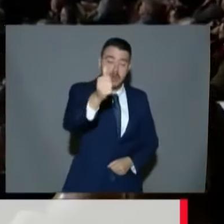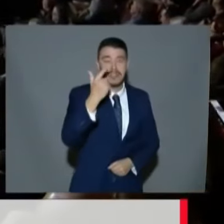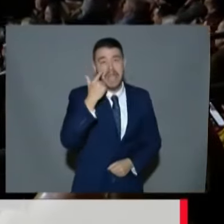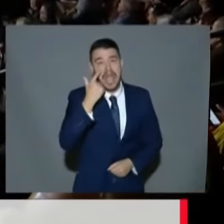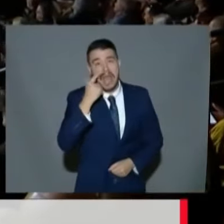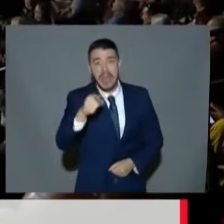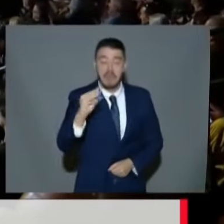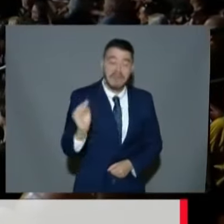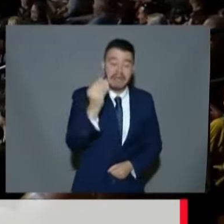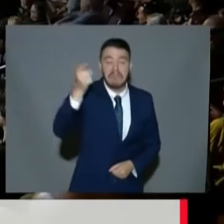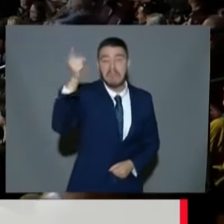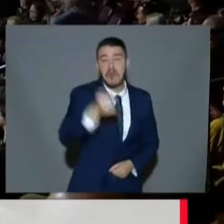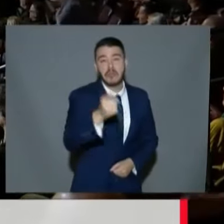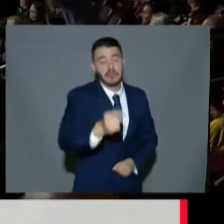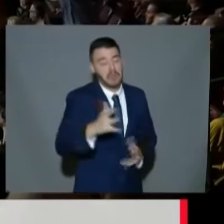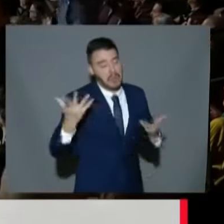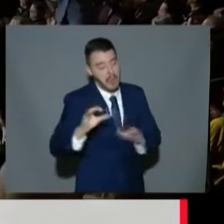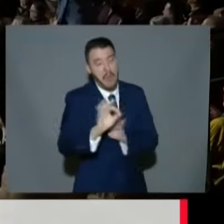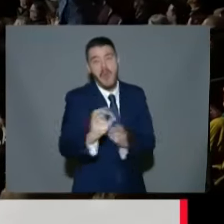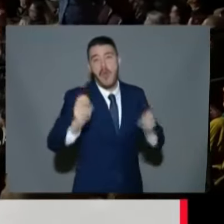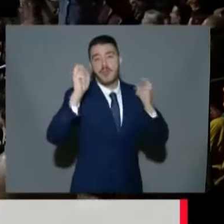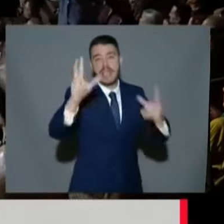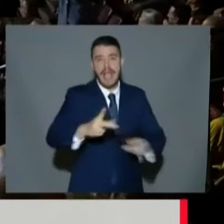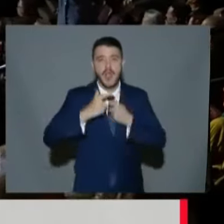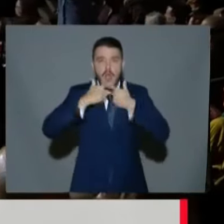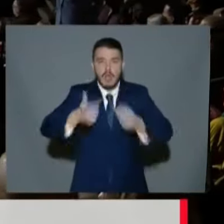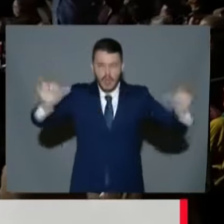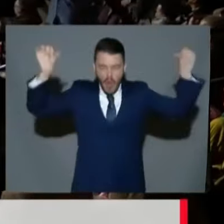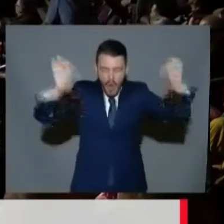θα πάρεις, δηλαδή, εντάξει.